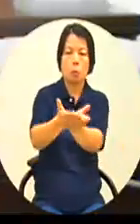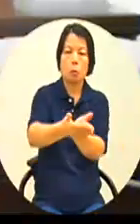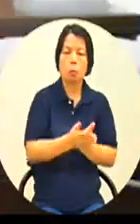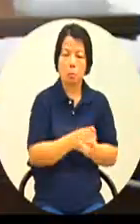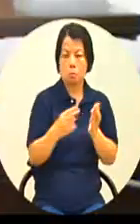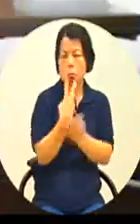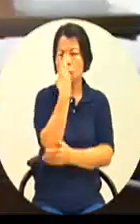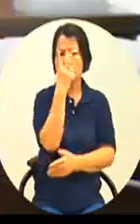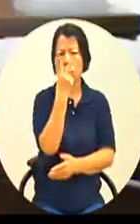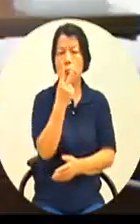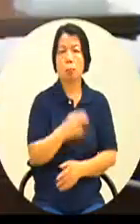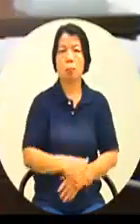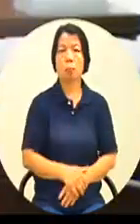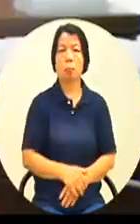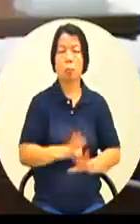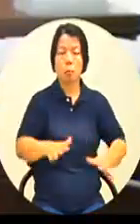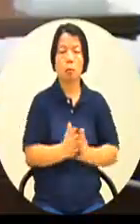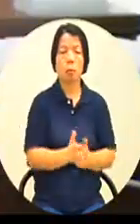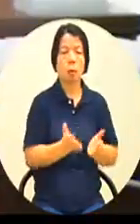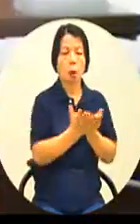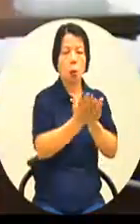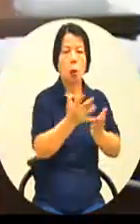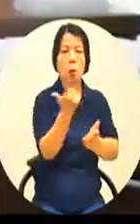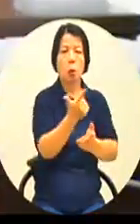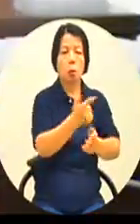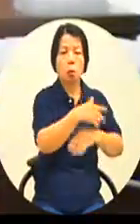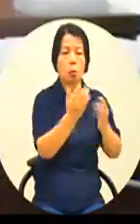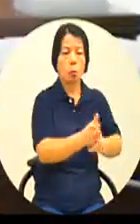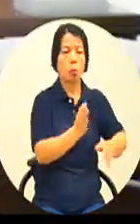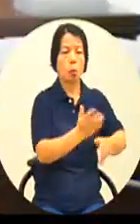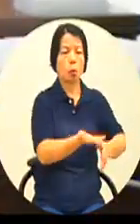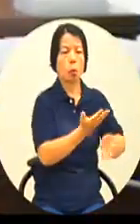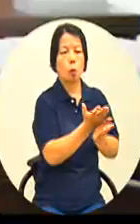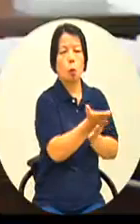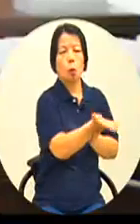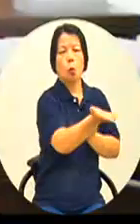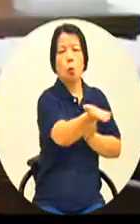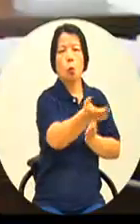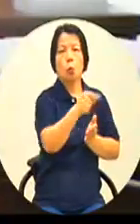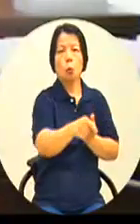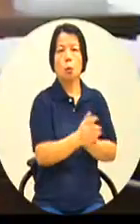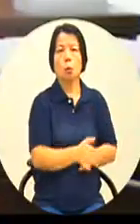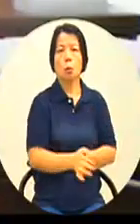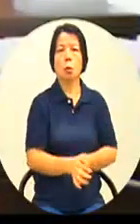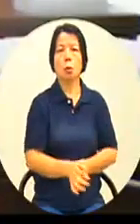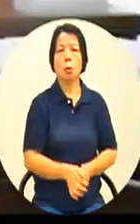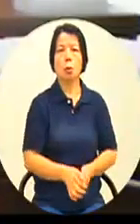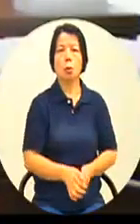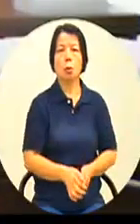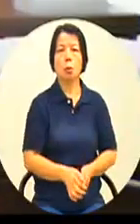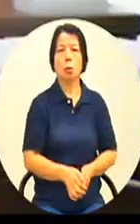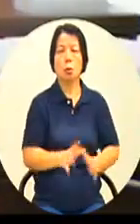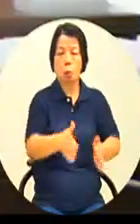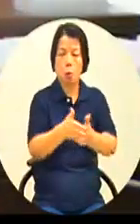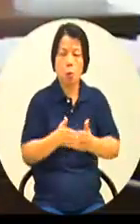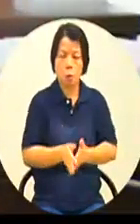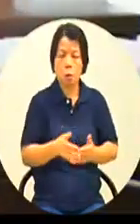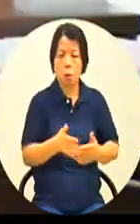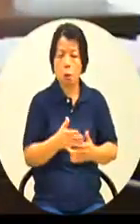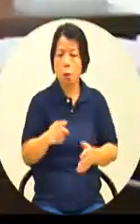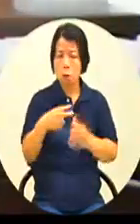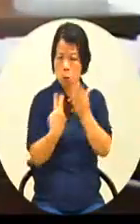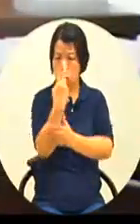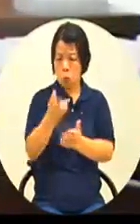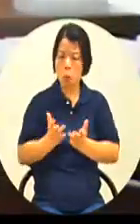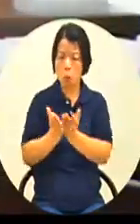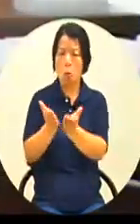跑？六只拢摆伫边啊！我目睭金金看，六只都停泊在你们的港边。啊，你无叮当两只，你摆个灯